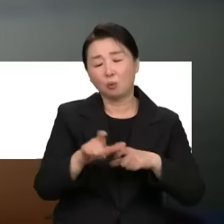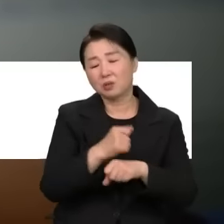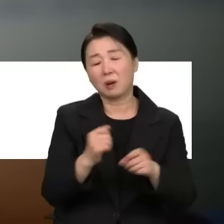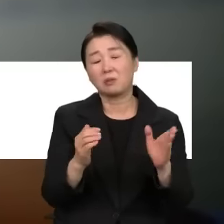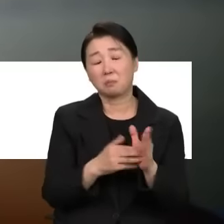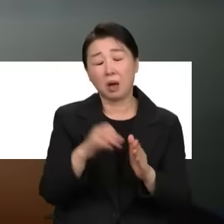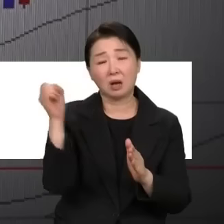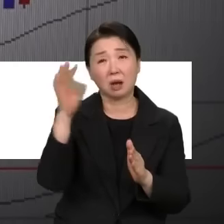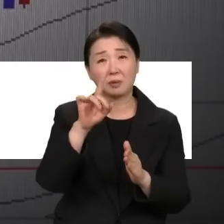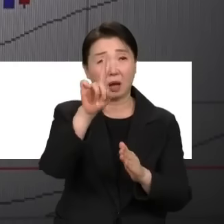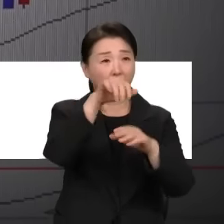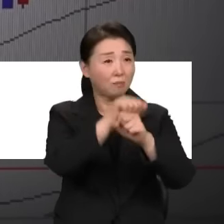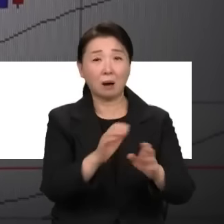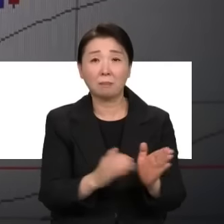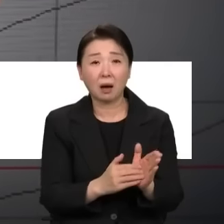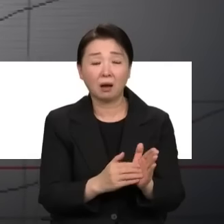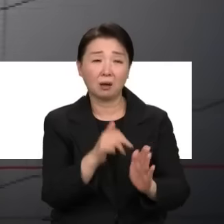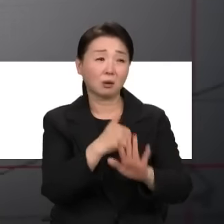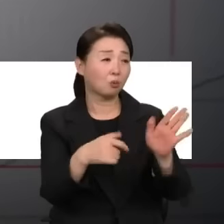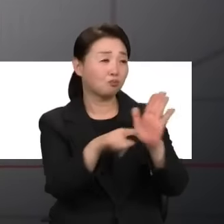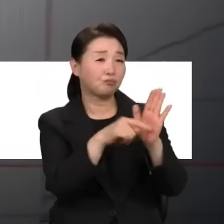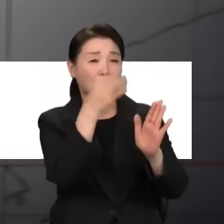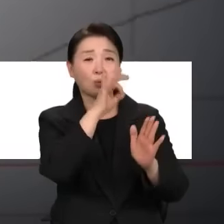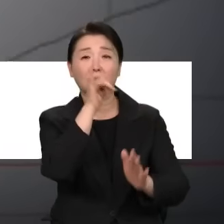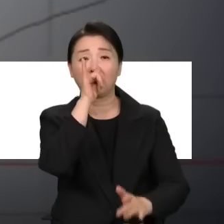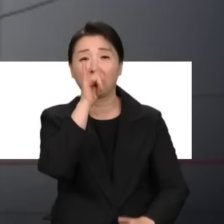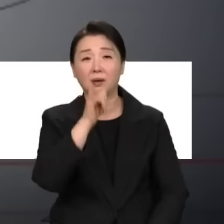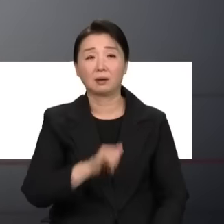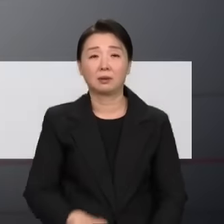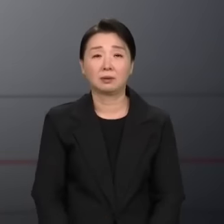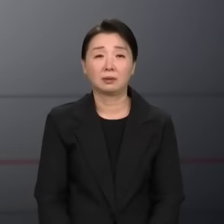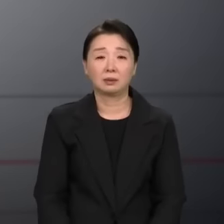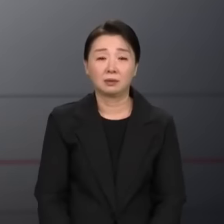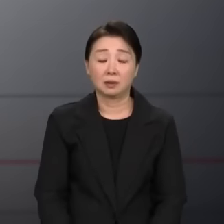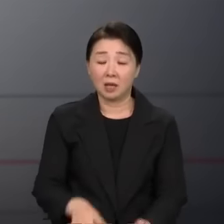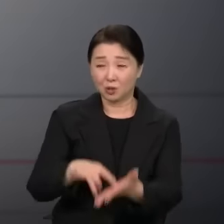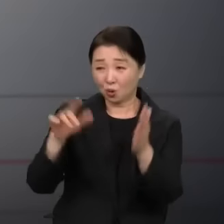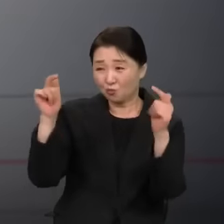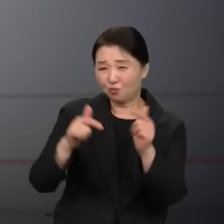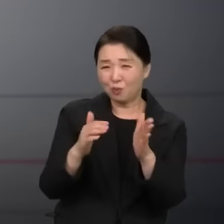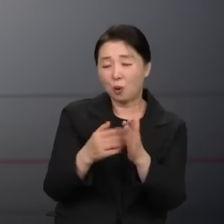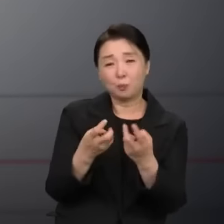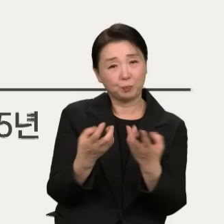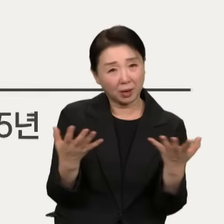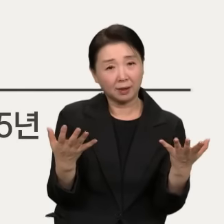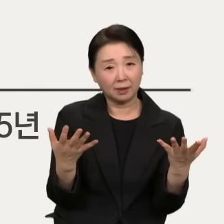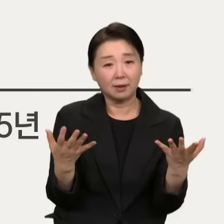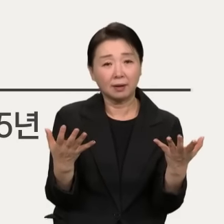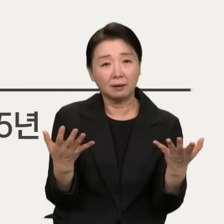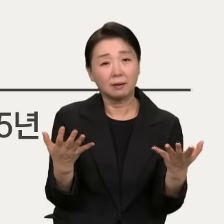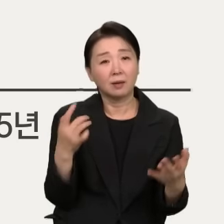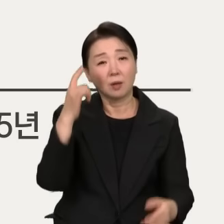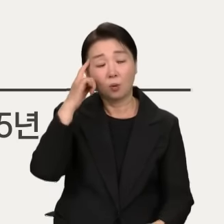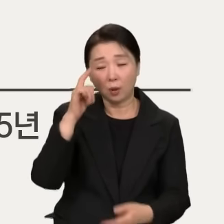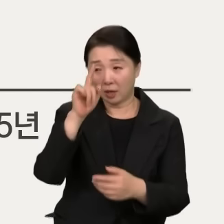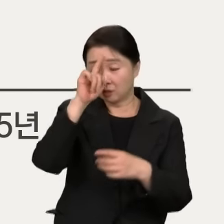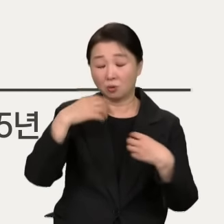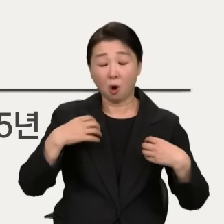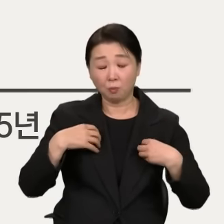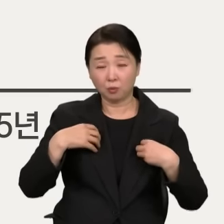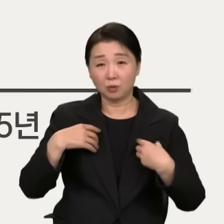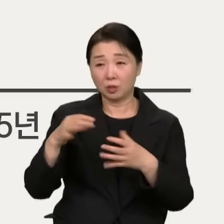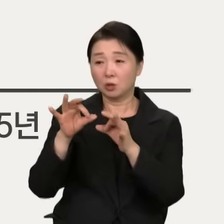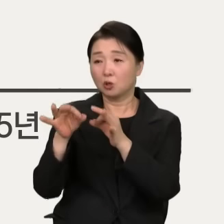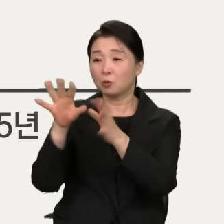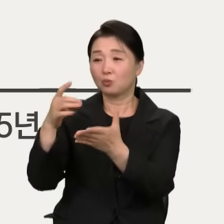이렇게 한 방에 날려버리니 부정적인 효과가 더 클 거라고 보고 있습니다 세수 감소도 불가피합니다 특히 정부는 금 투세